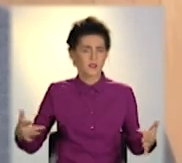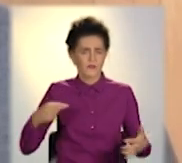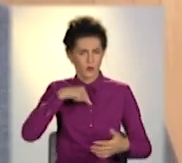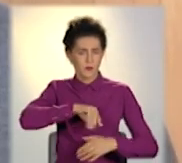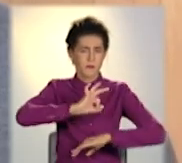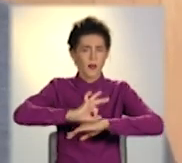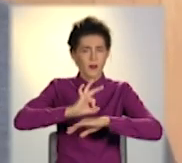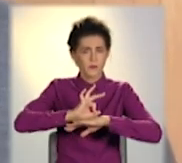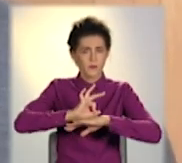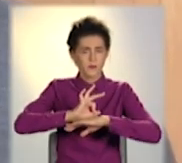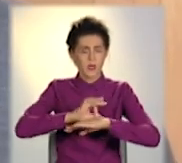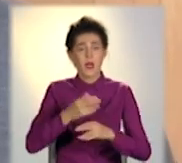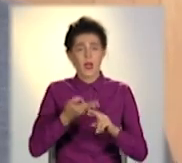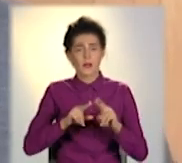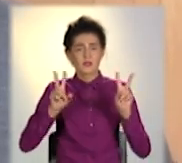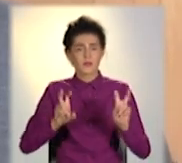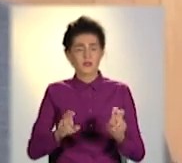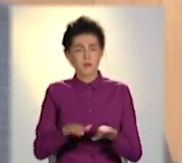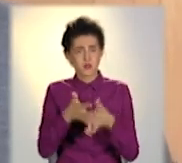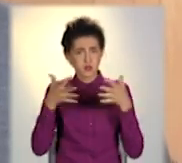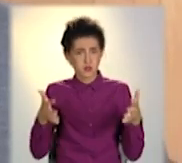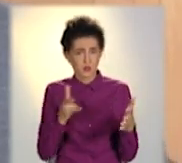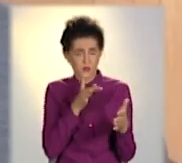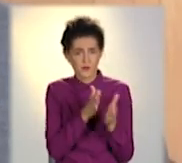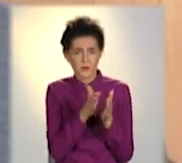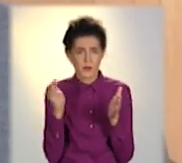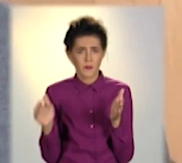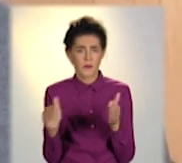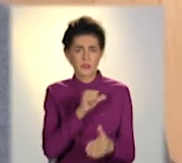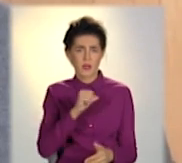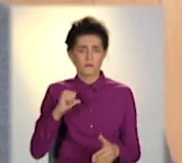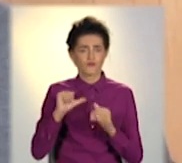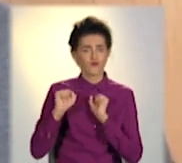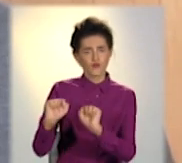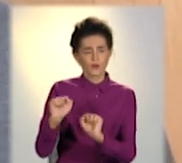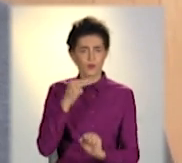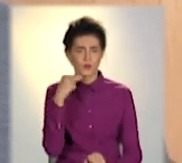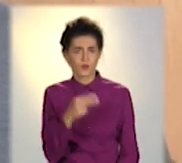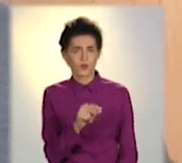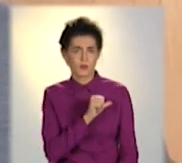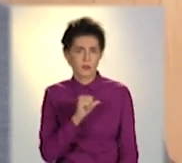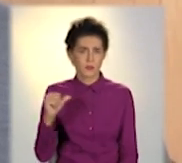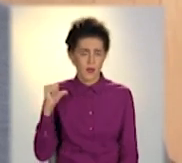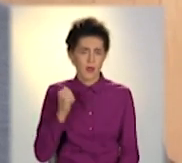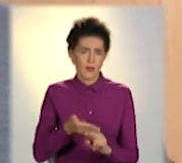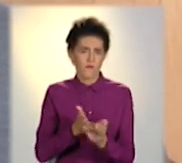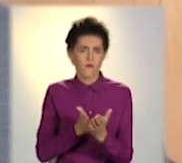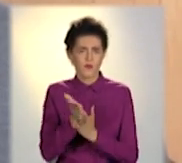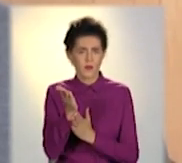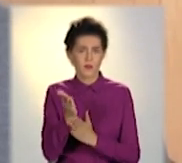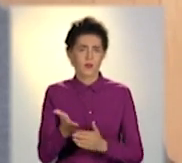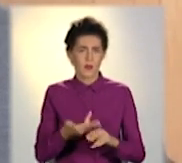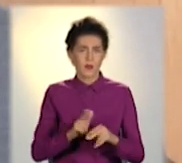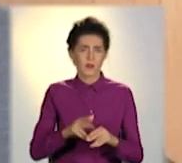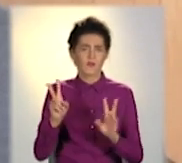противопоказаннями. И, ну, по большей части, если самооборона, то самым лучшим способом это было